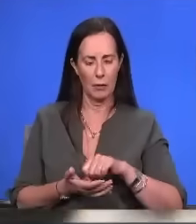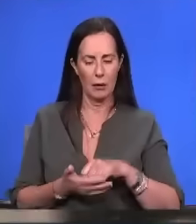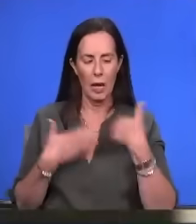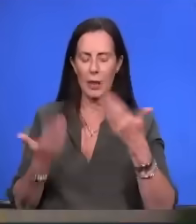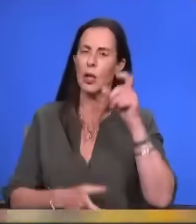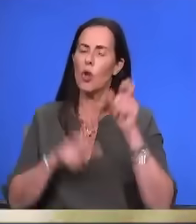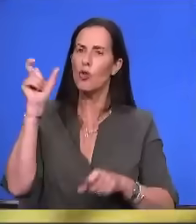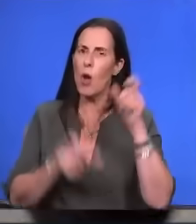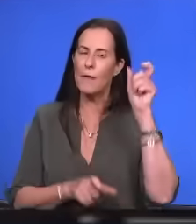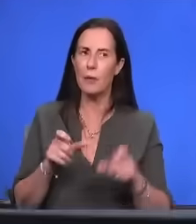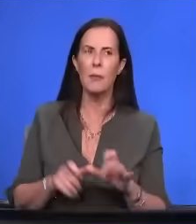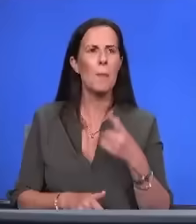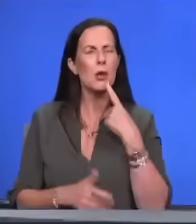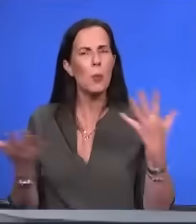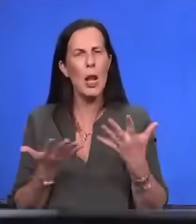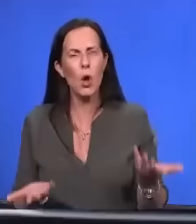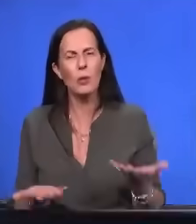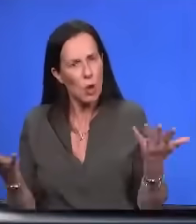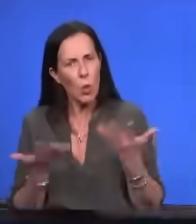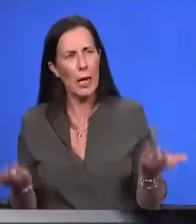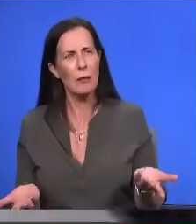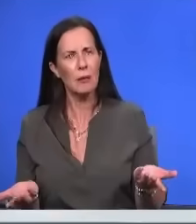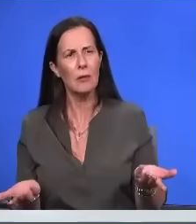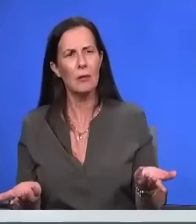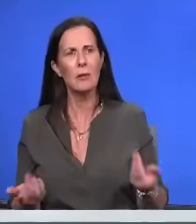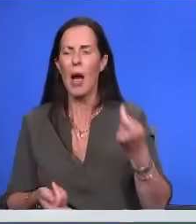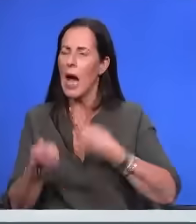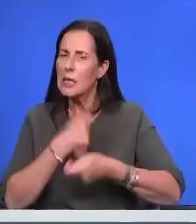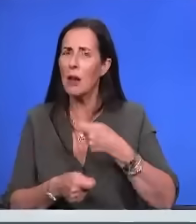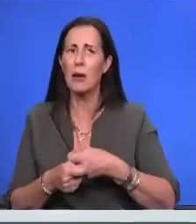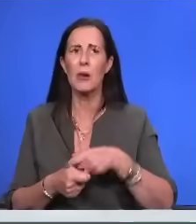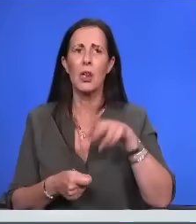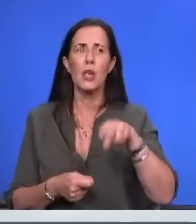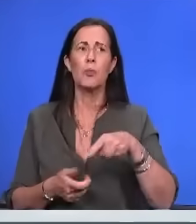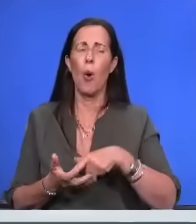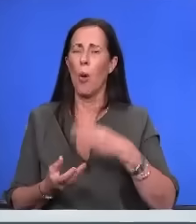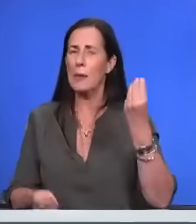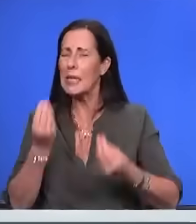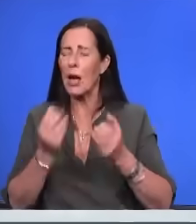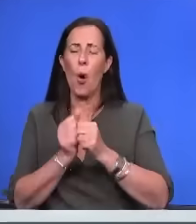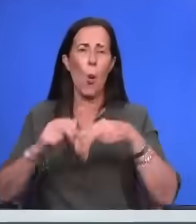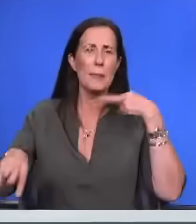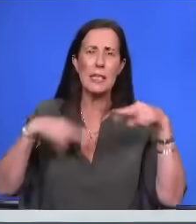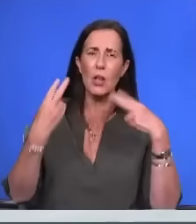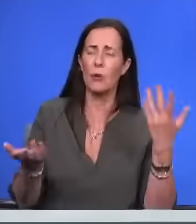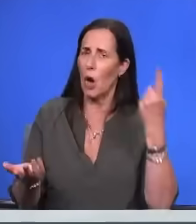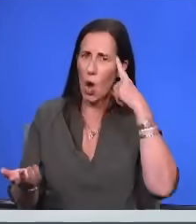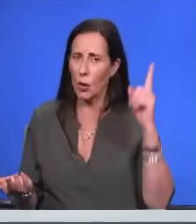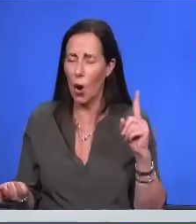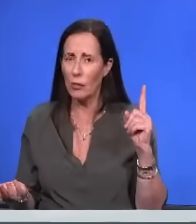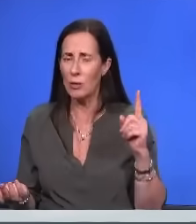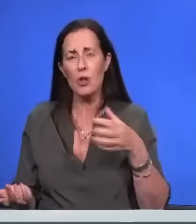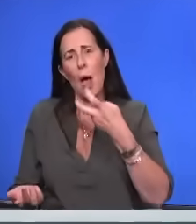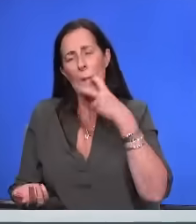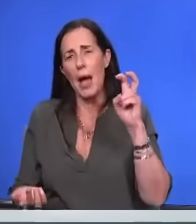לתושבים. מה זה אומר נעודד? נעודד. עסקים, יש פה נגיד ג'ימבורי או מסעדות או לא יודעת מה,